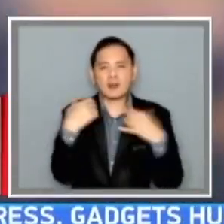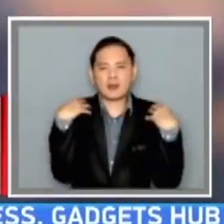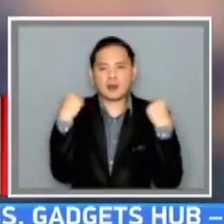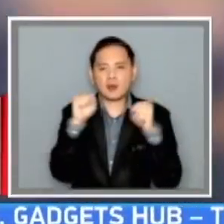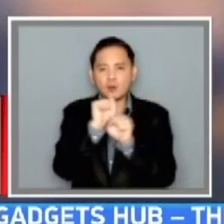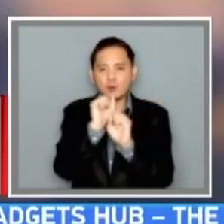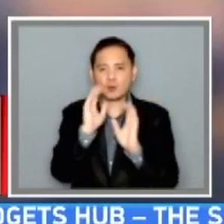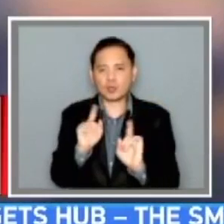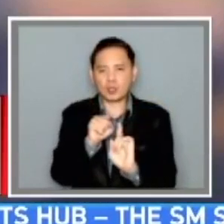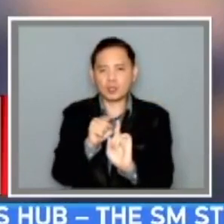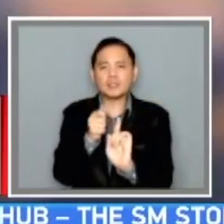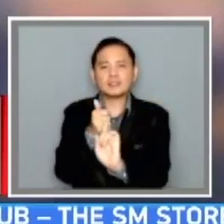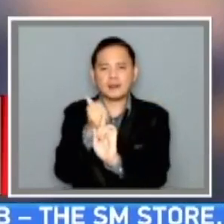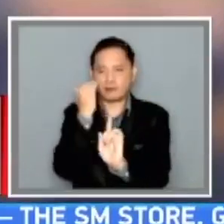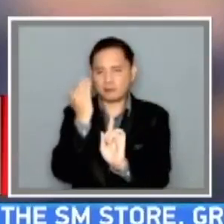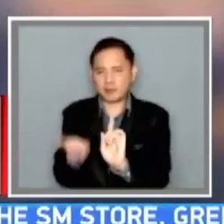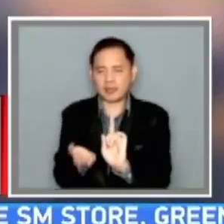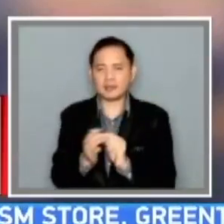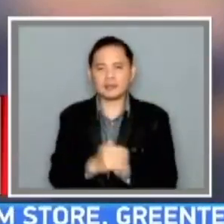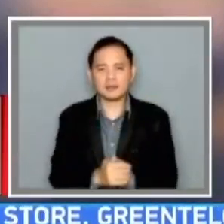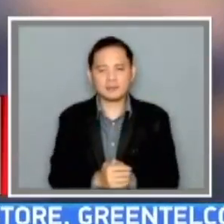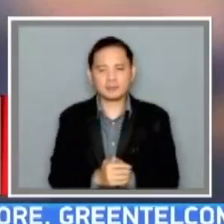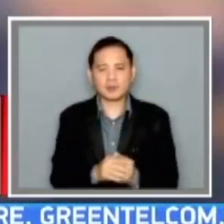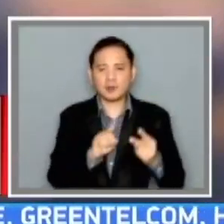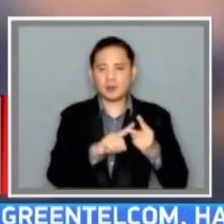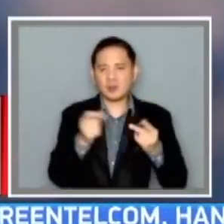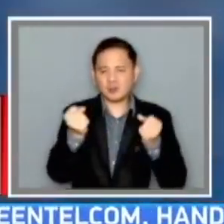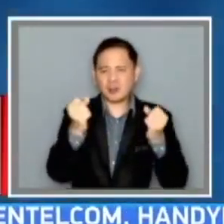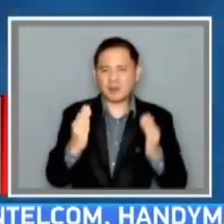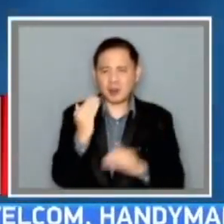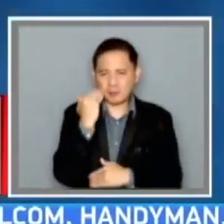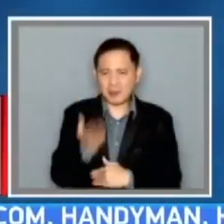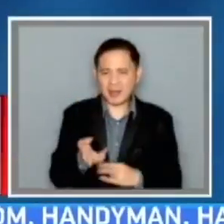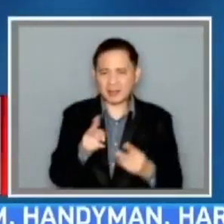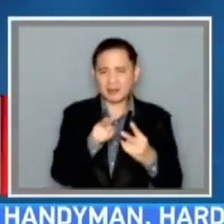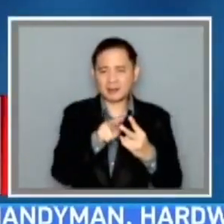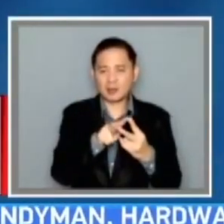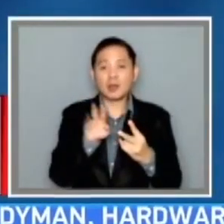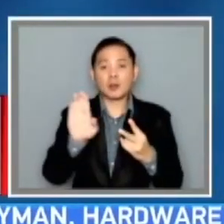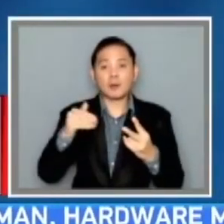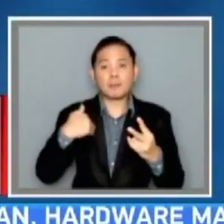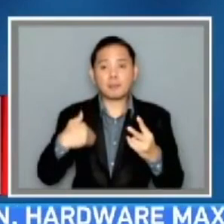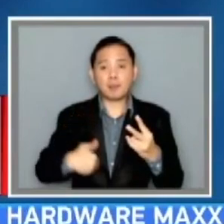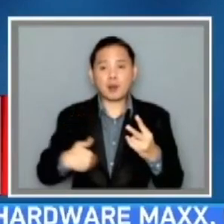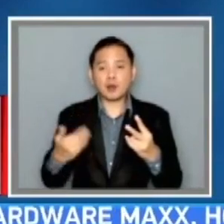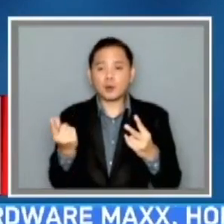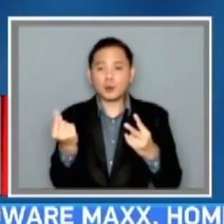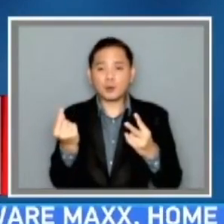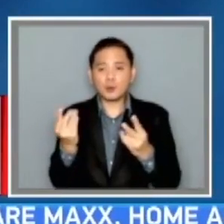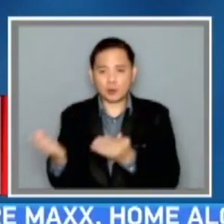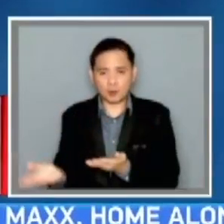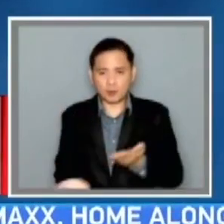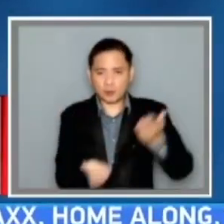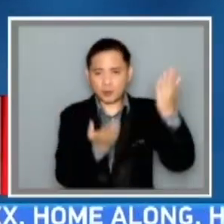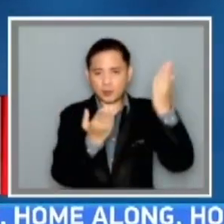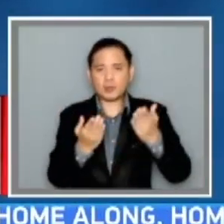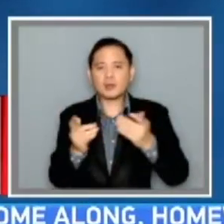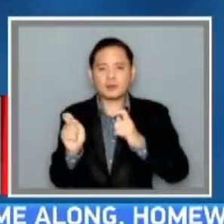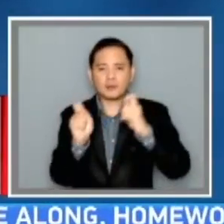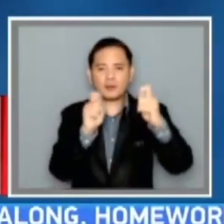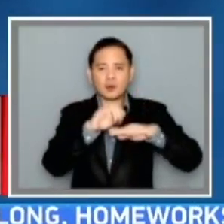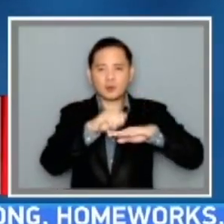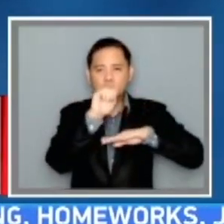nasawi. Inaasahang lilipad papalanan ang kanilang bangkay o lilipad papalanan ang kanilang bangkay matapos